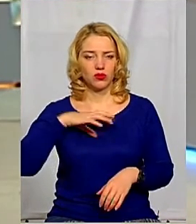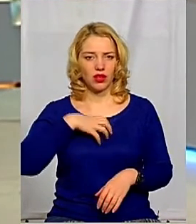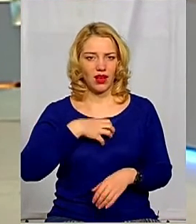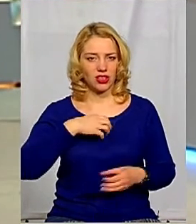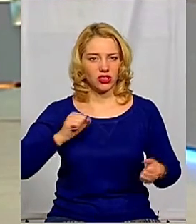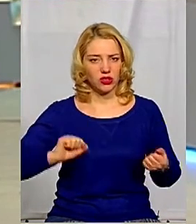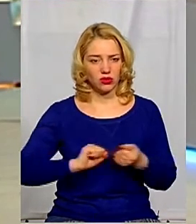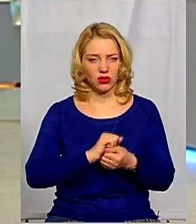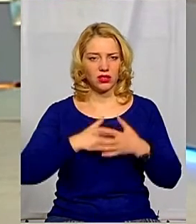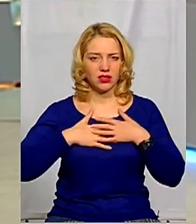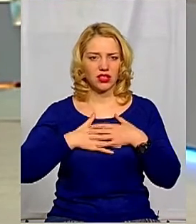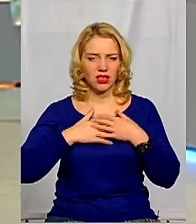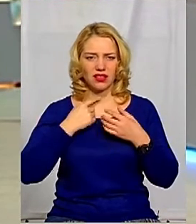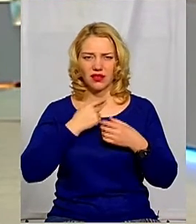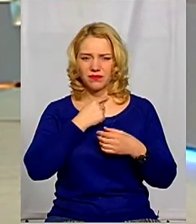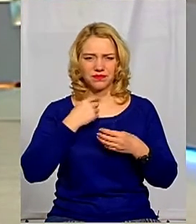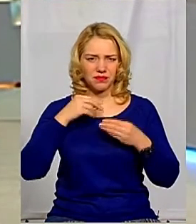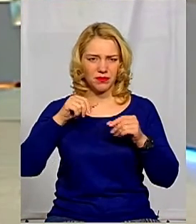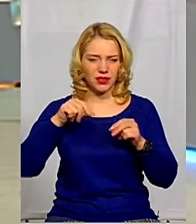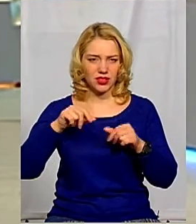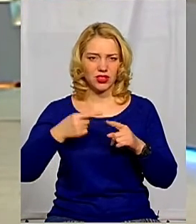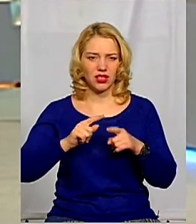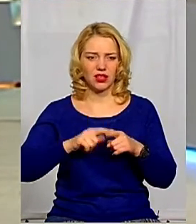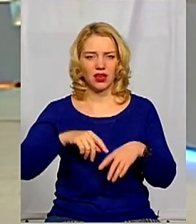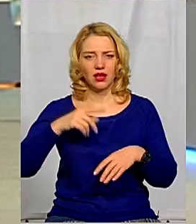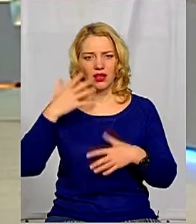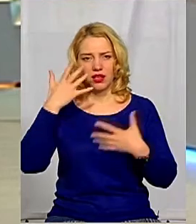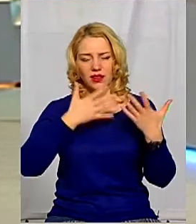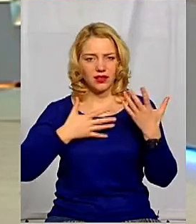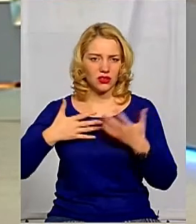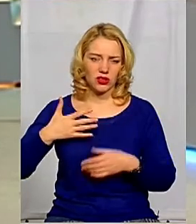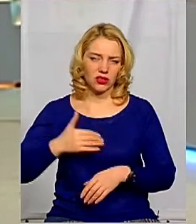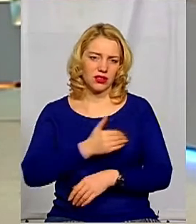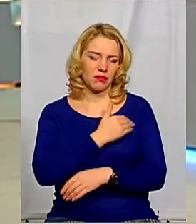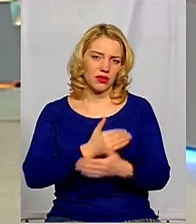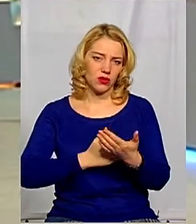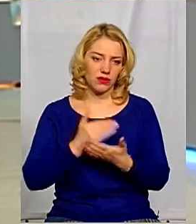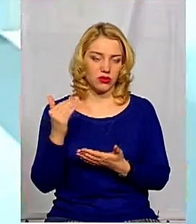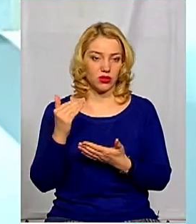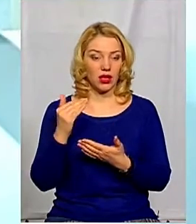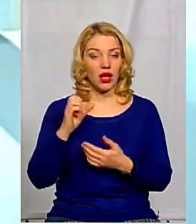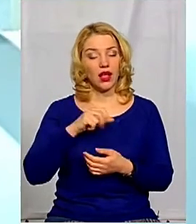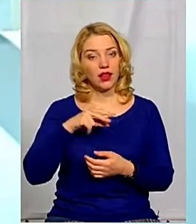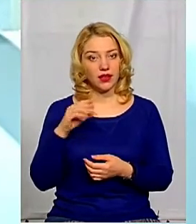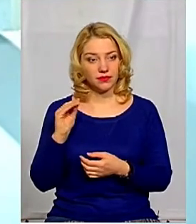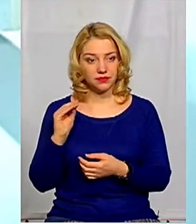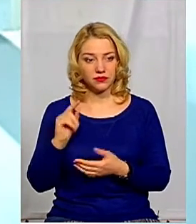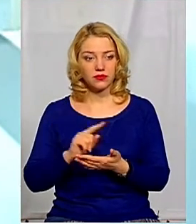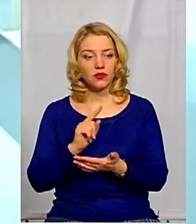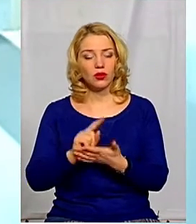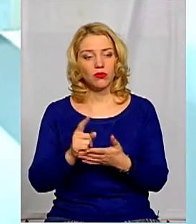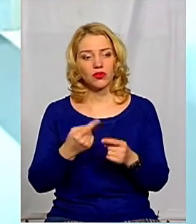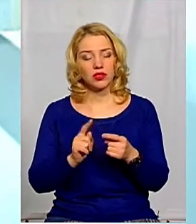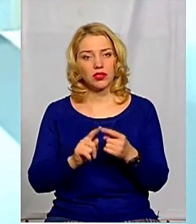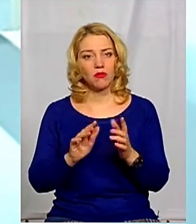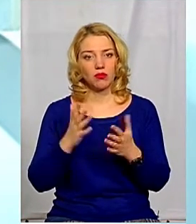сухий кашель, задишка, першиння в горлі, там інтоксикація, висока температура. Але обов'язково